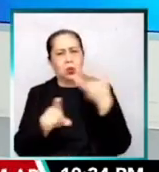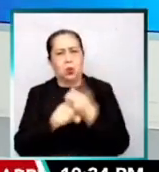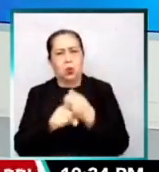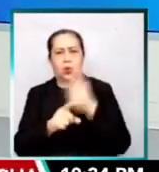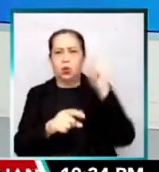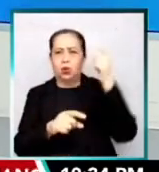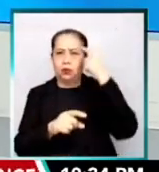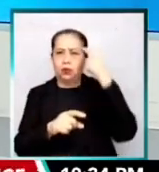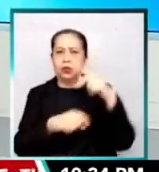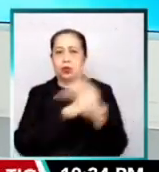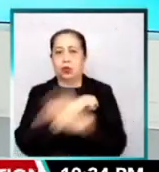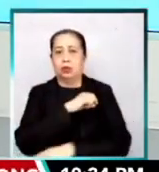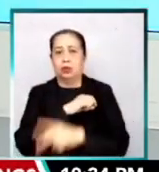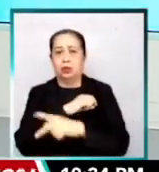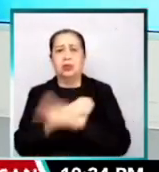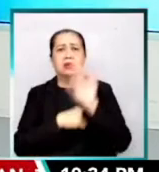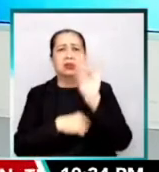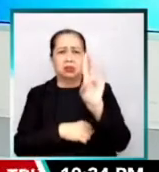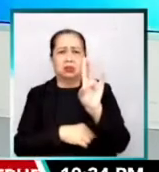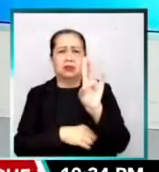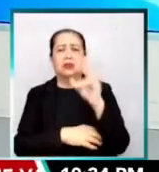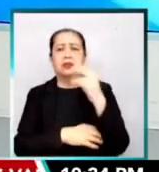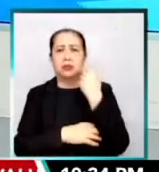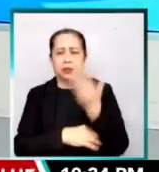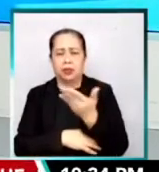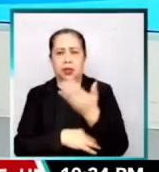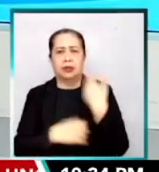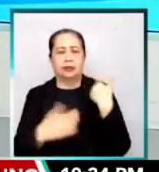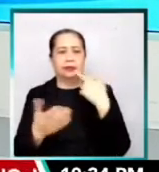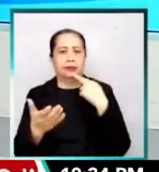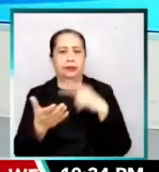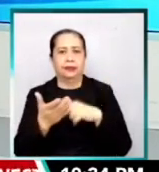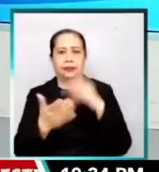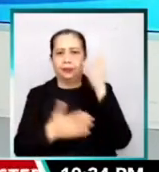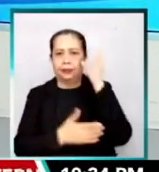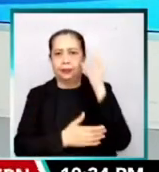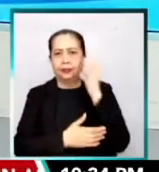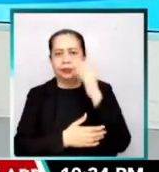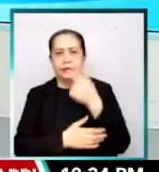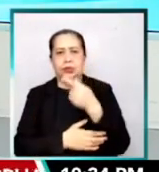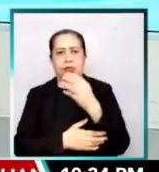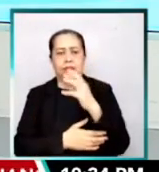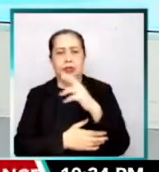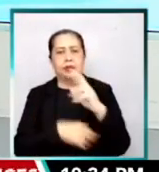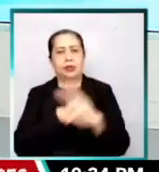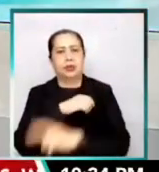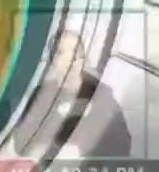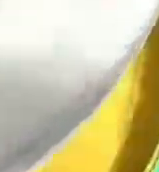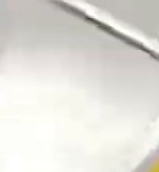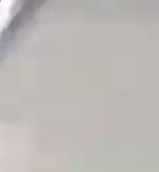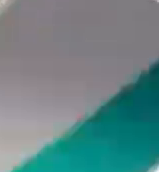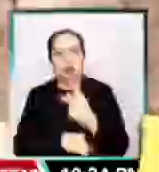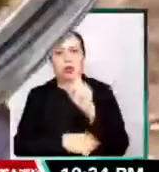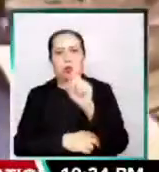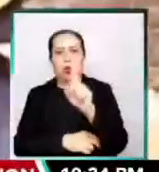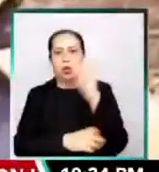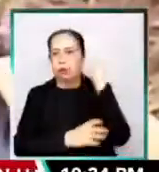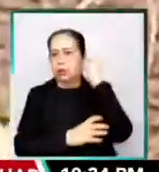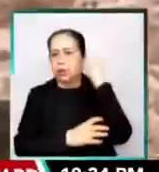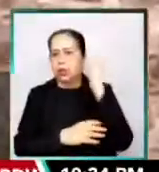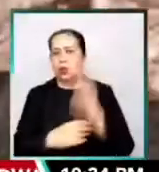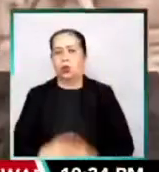lalawigan, 7 na ang naitalang patay. May report si Cyril Chavez ng GMA Regional TV, One Mindanao.